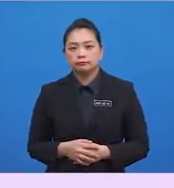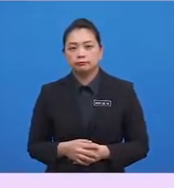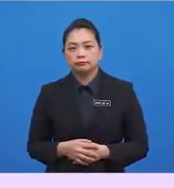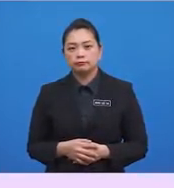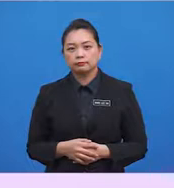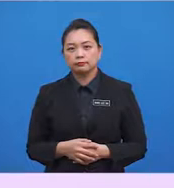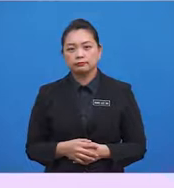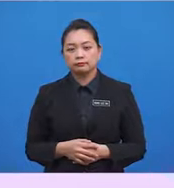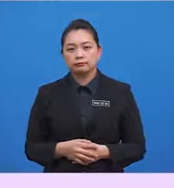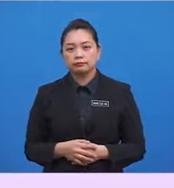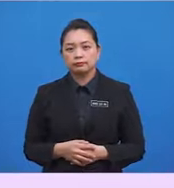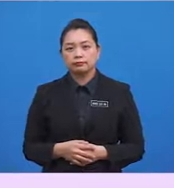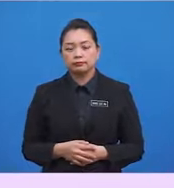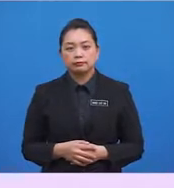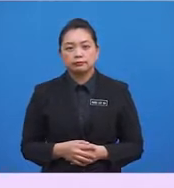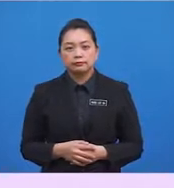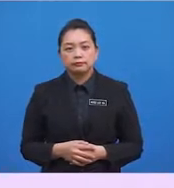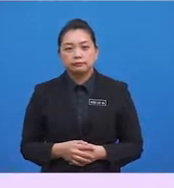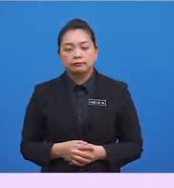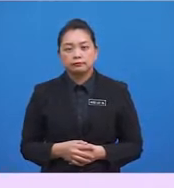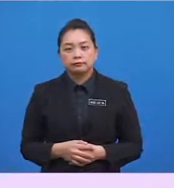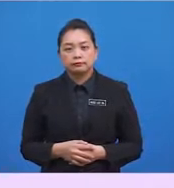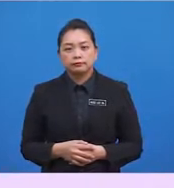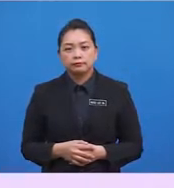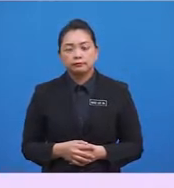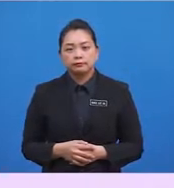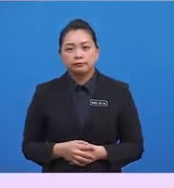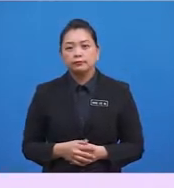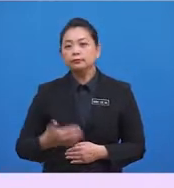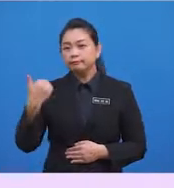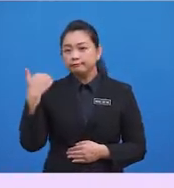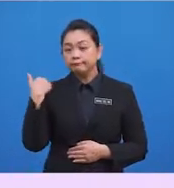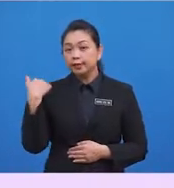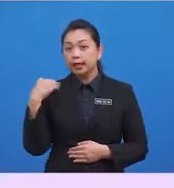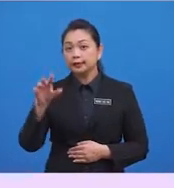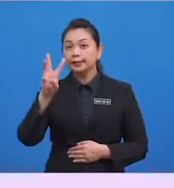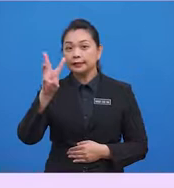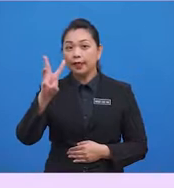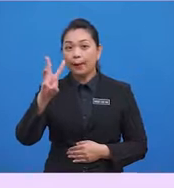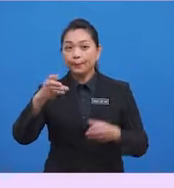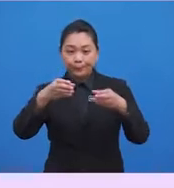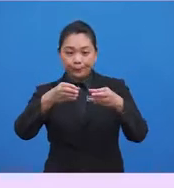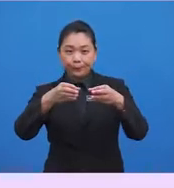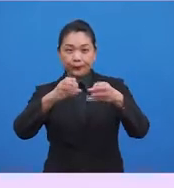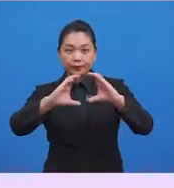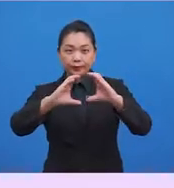empat, lima dan enam. Ya, enam